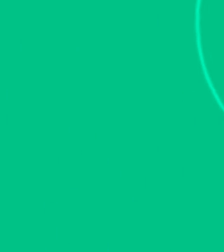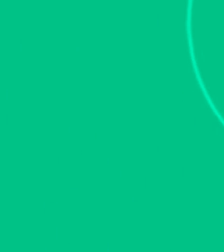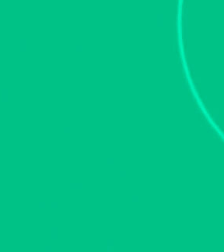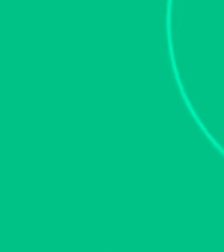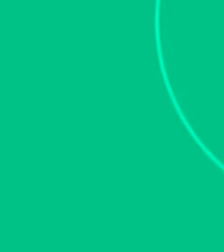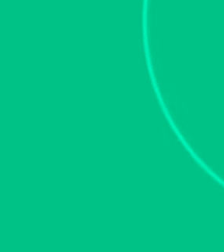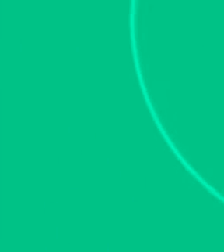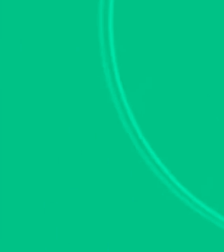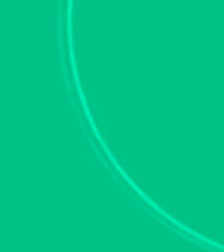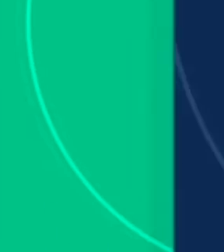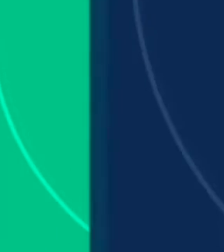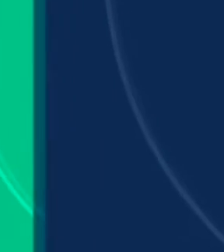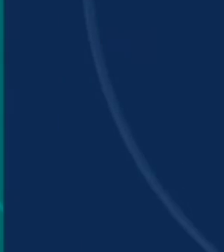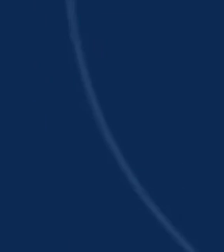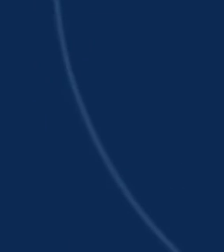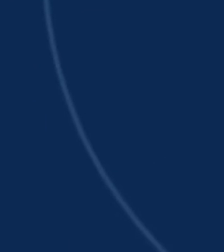Музика